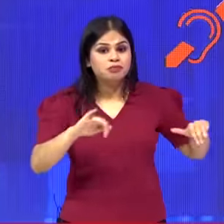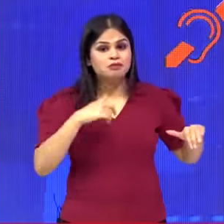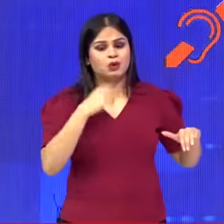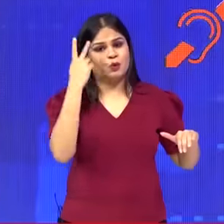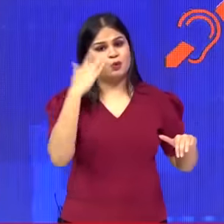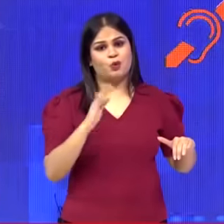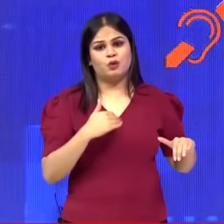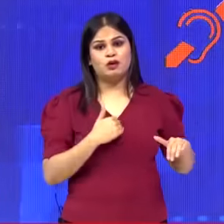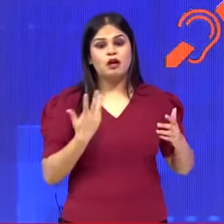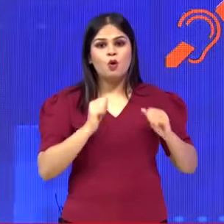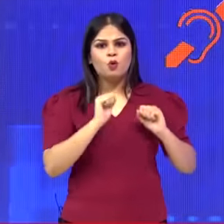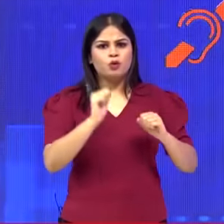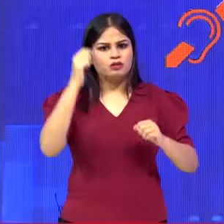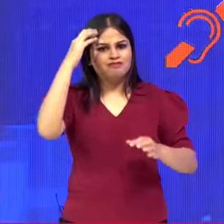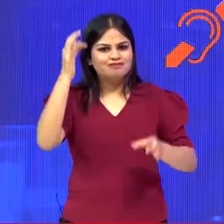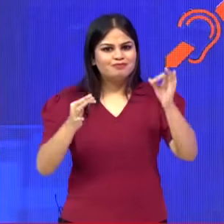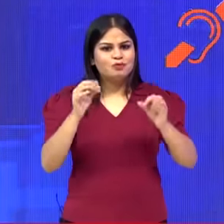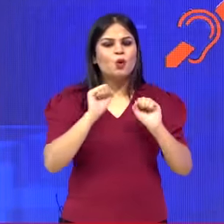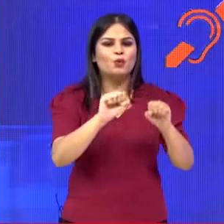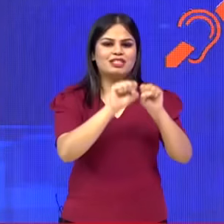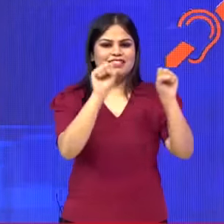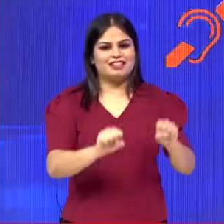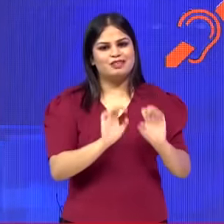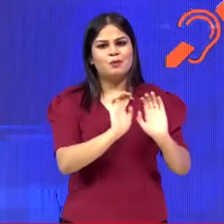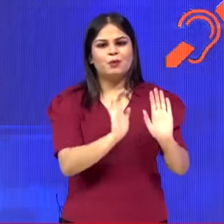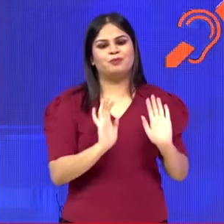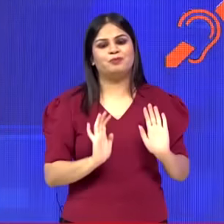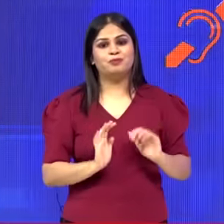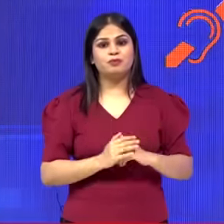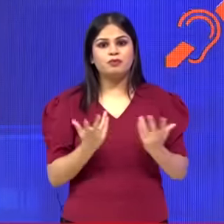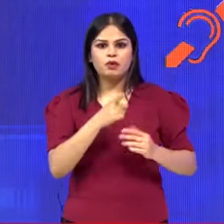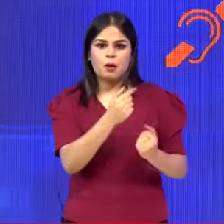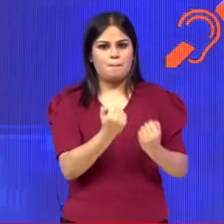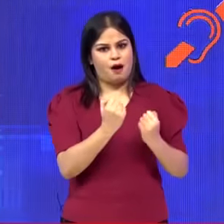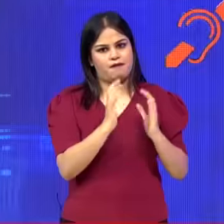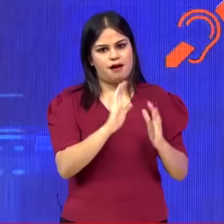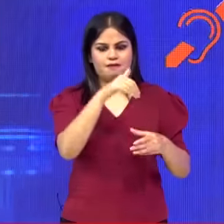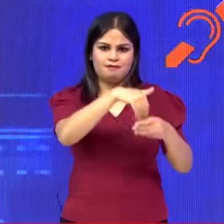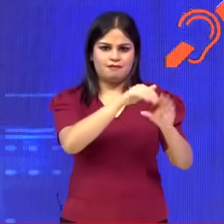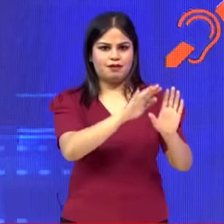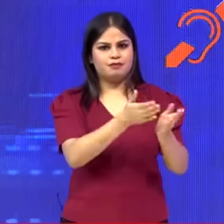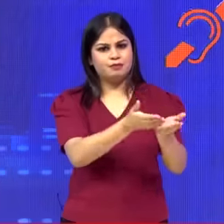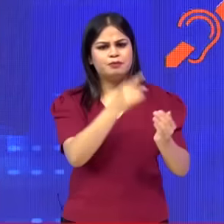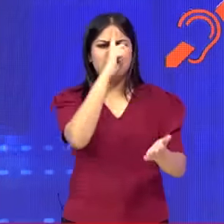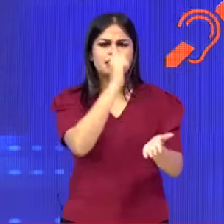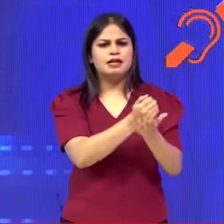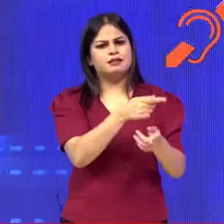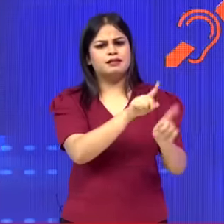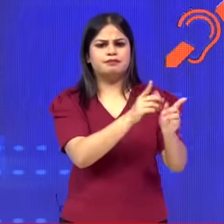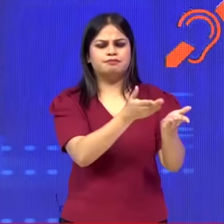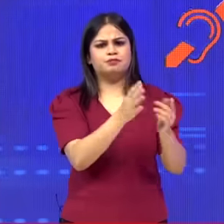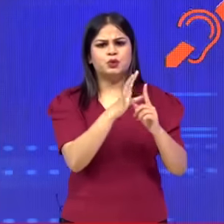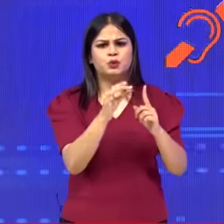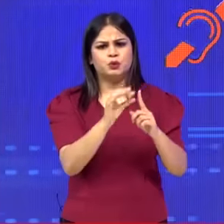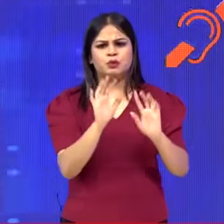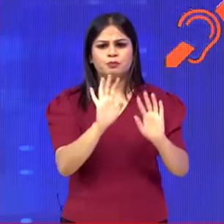आई सीरियसली डोंट नो. हमारे जुडिशियल सिस्टम है सर, वो बड़ी काबिल है, वो डिसाइड करेगा.